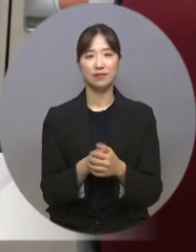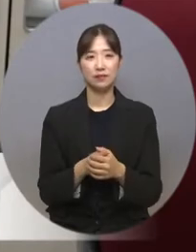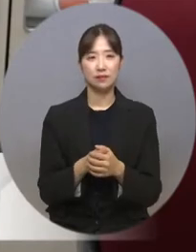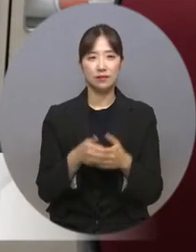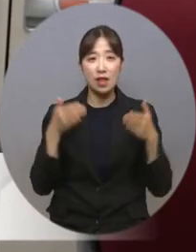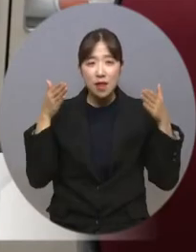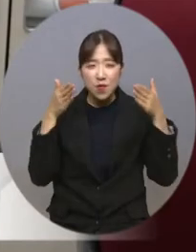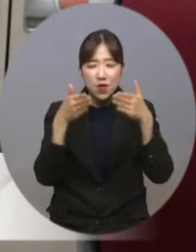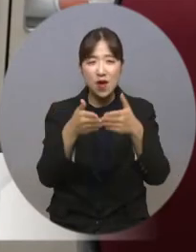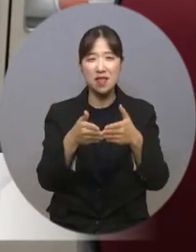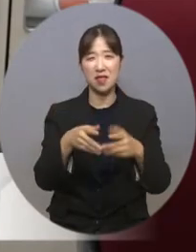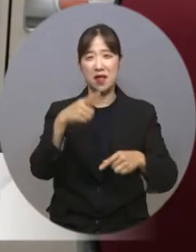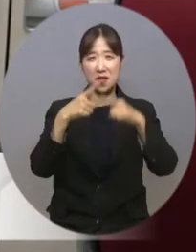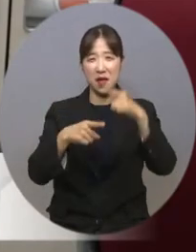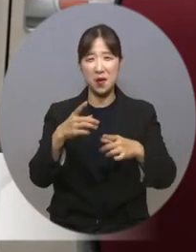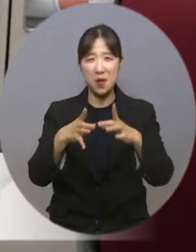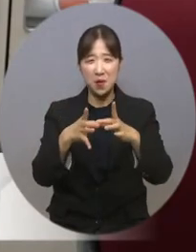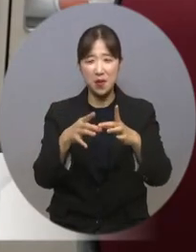퍽을 날리고